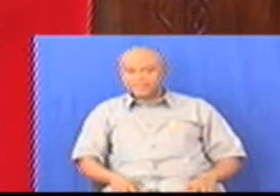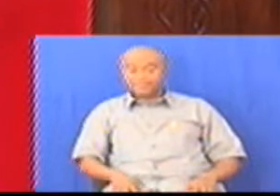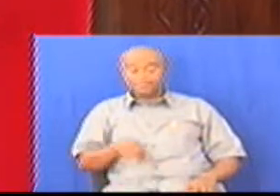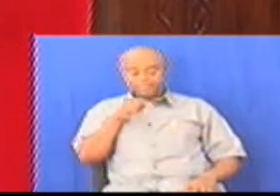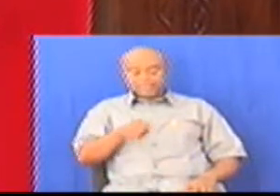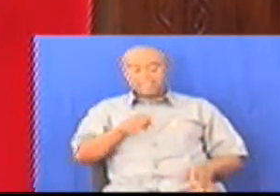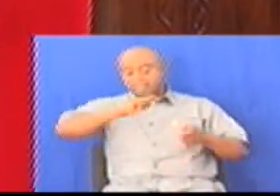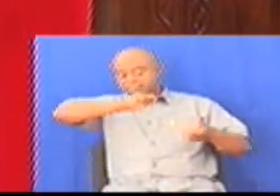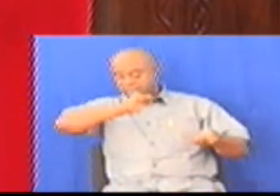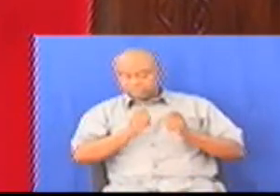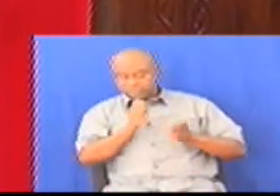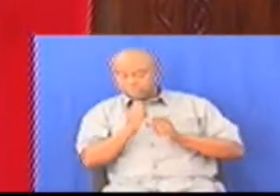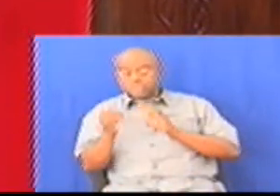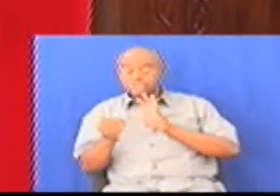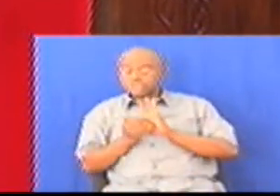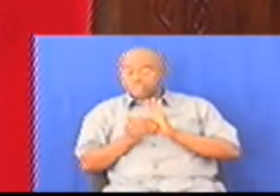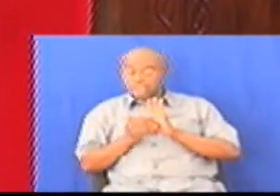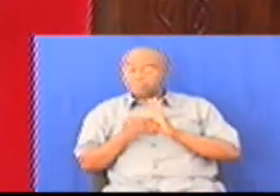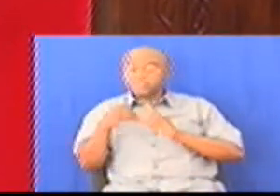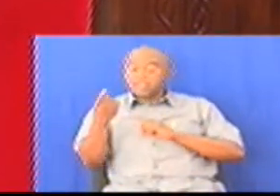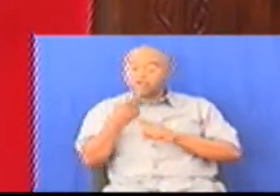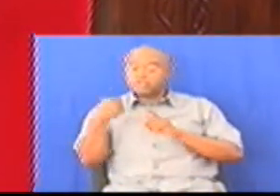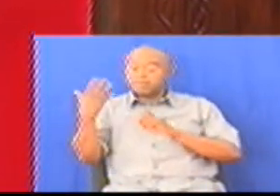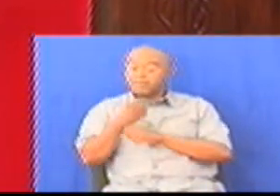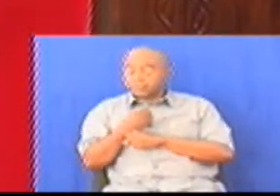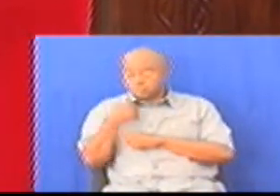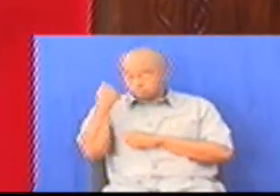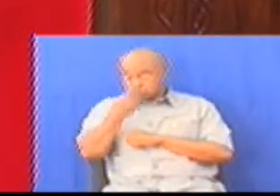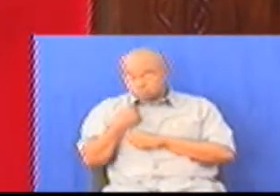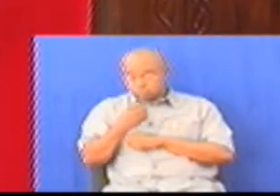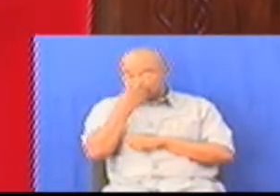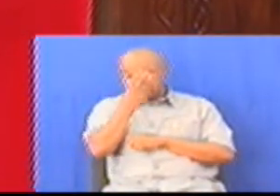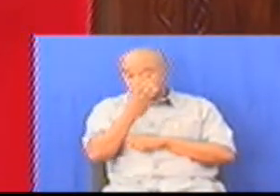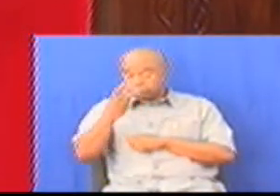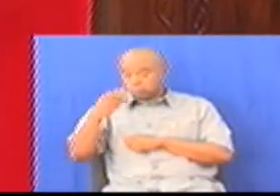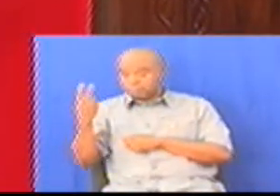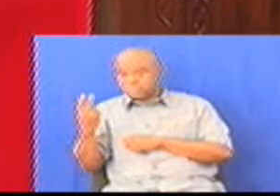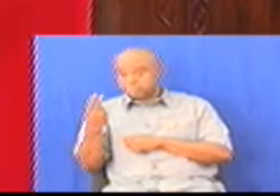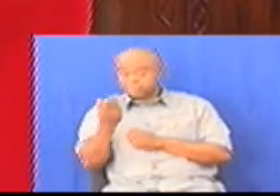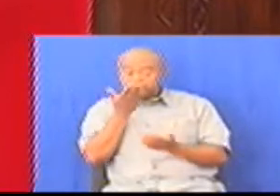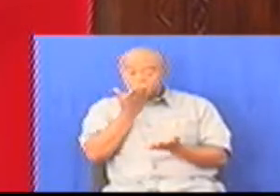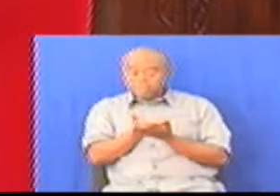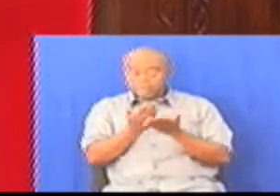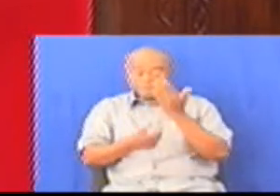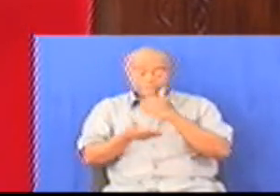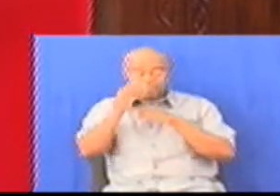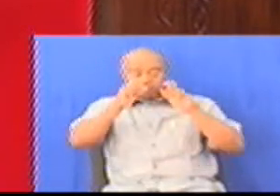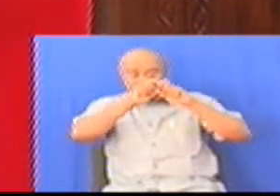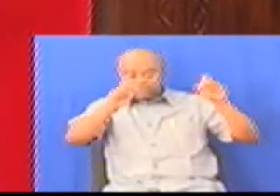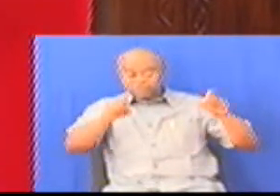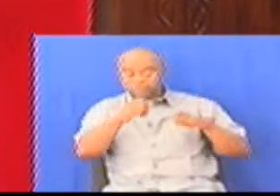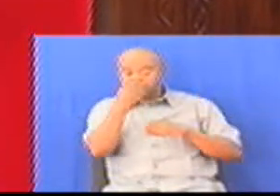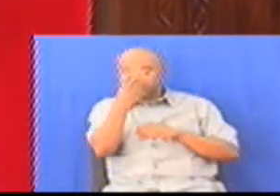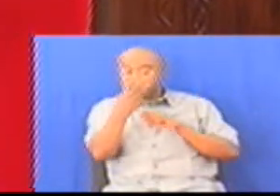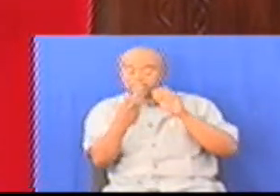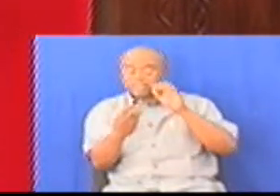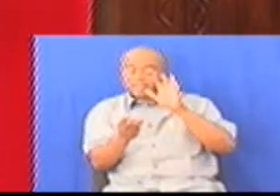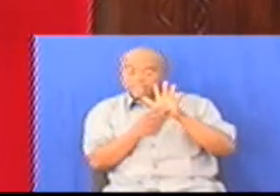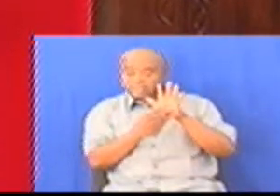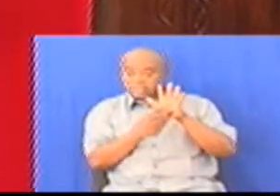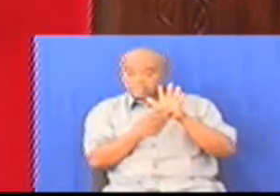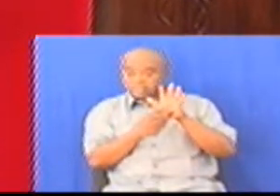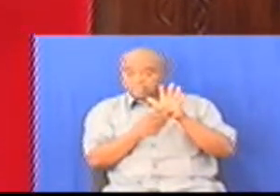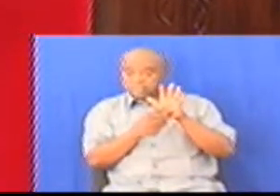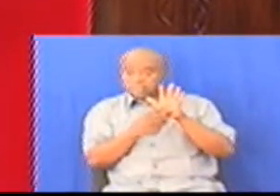ya sheria ya kodi ya mapato sura 332. Mheshimiwa Spika, mapendekezo ya serikali kwenye kifungu 38 cha kupandisha kima cha chini